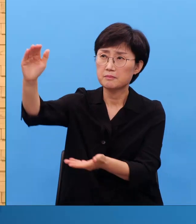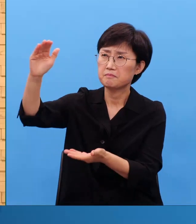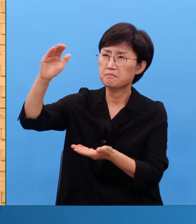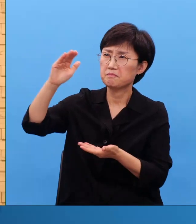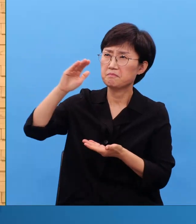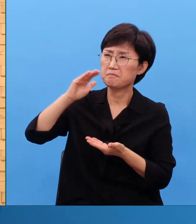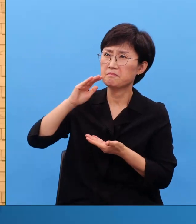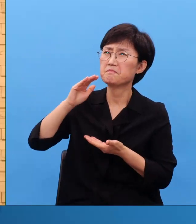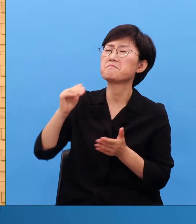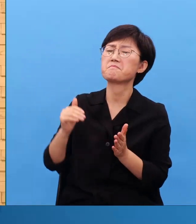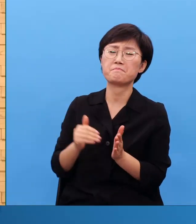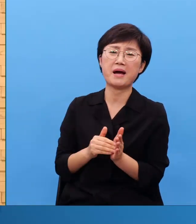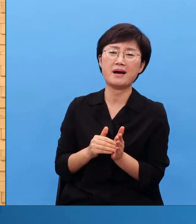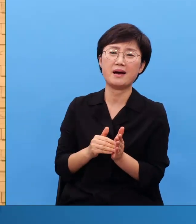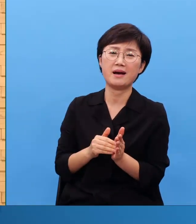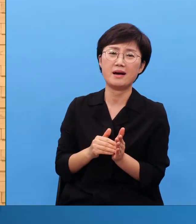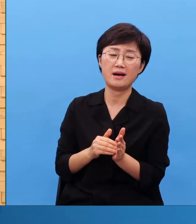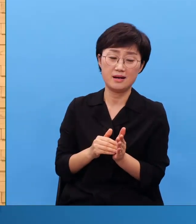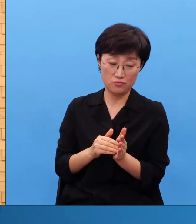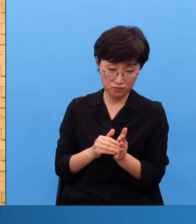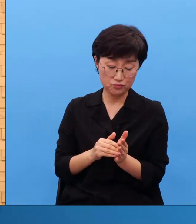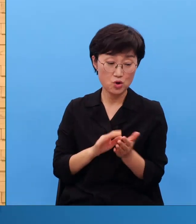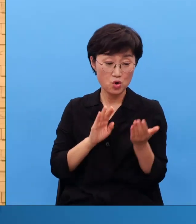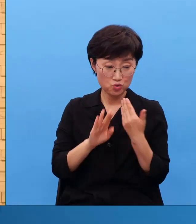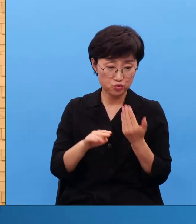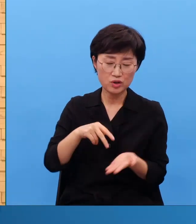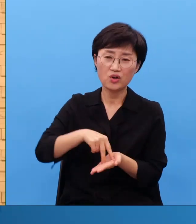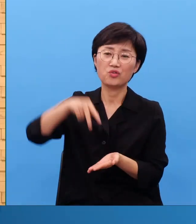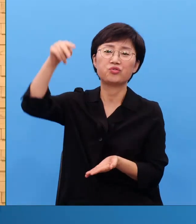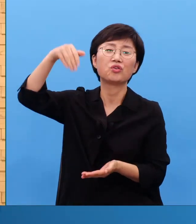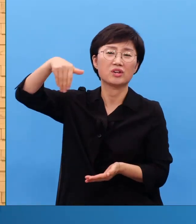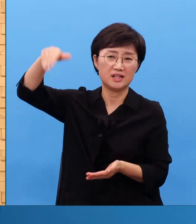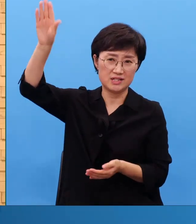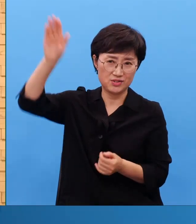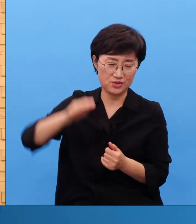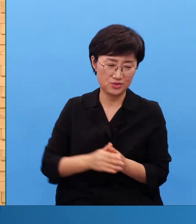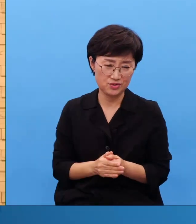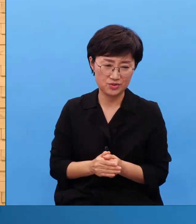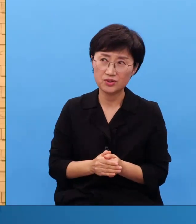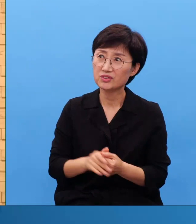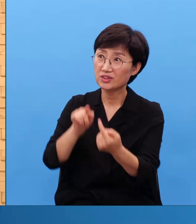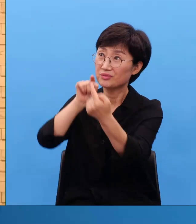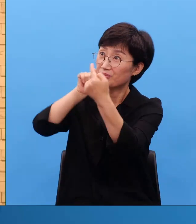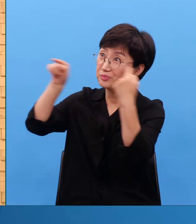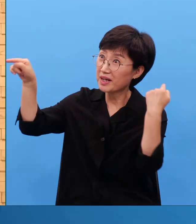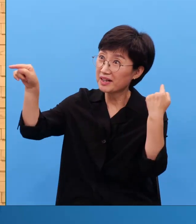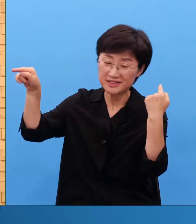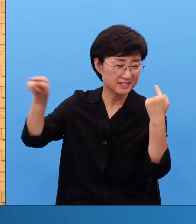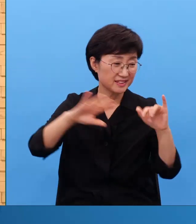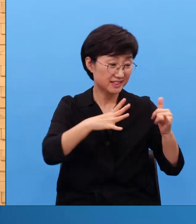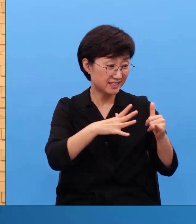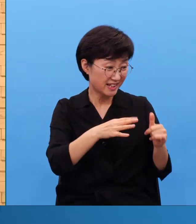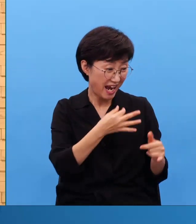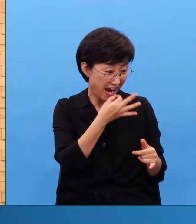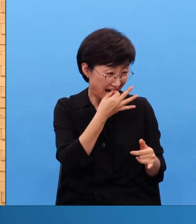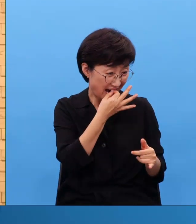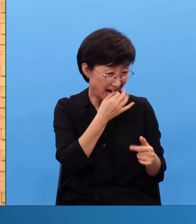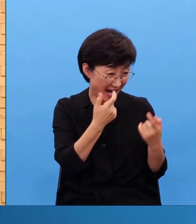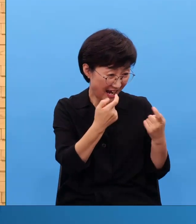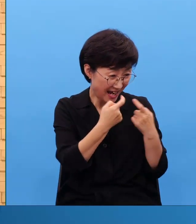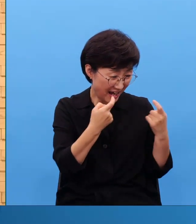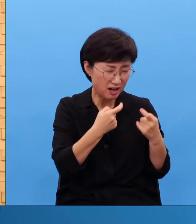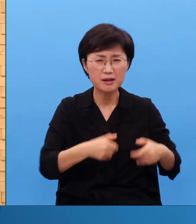이게 예수님의 마지막 강단이에요. That was the last lectures of 오늘 틀린 Jesus. 거 붙잡고 자꾸 기도할 필요가 없어요. There's no reason for us to hold on to the incorrect things and